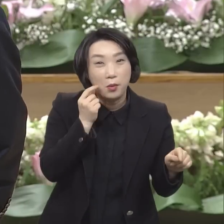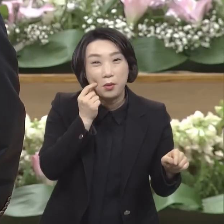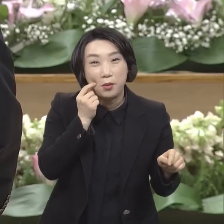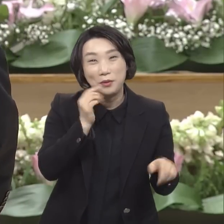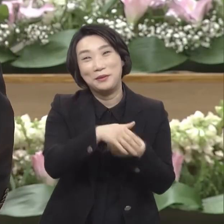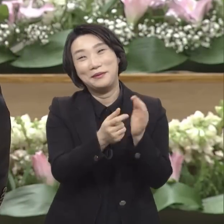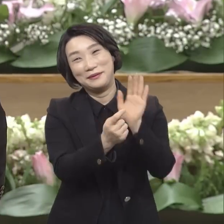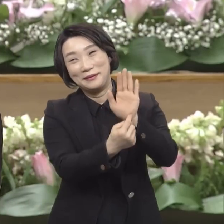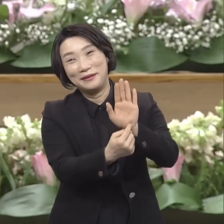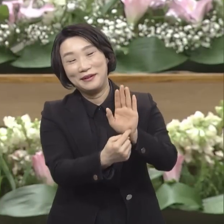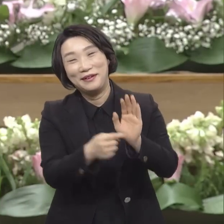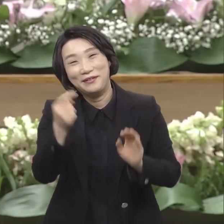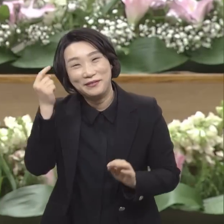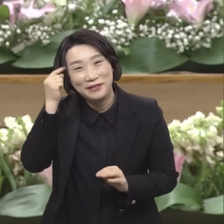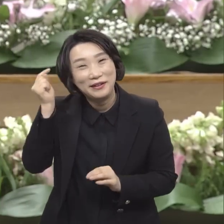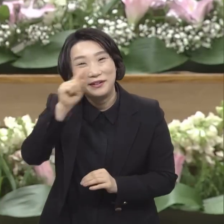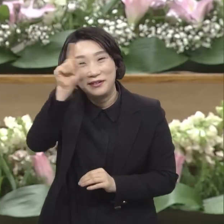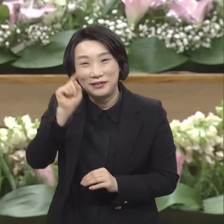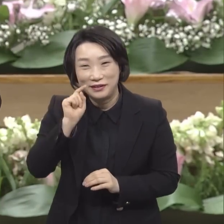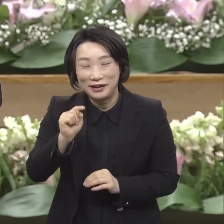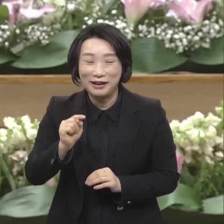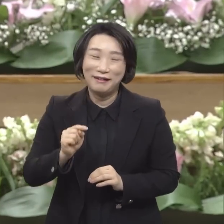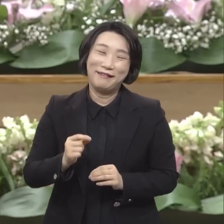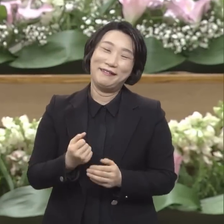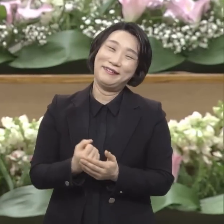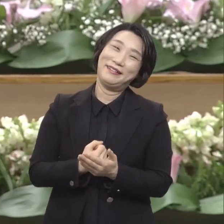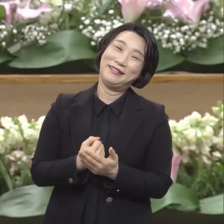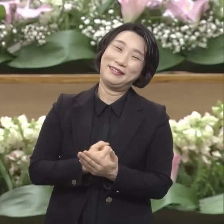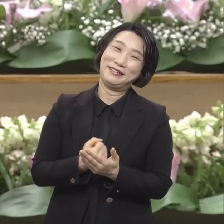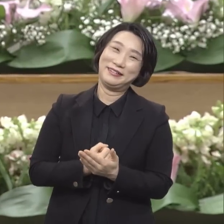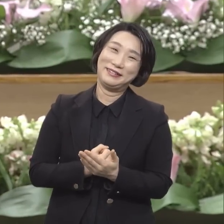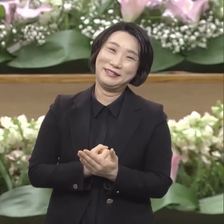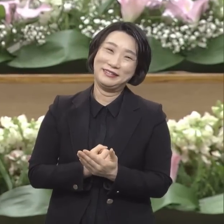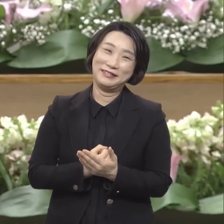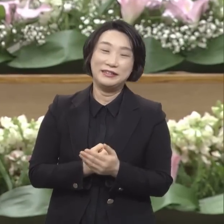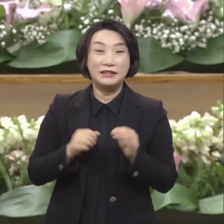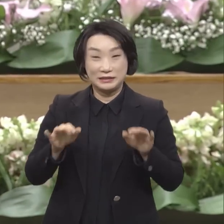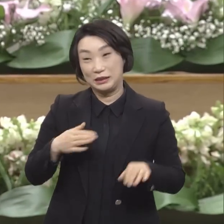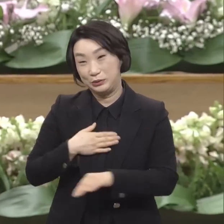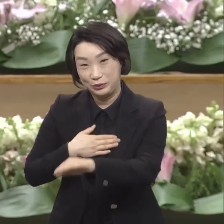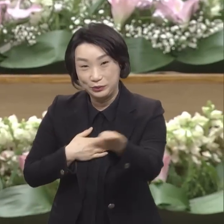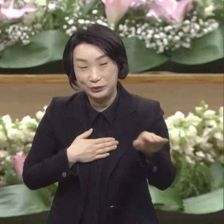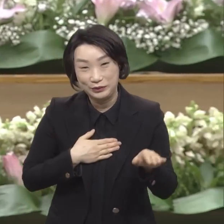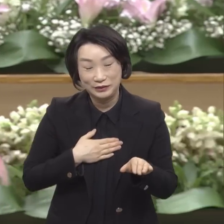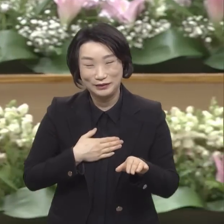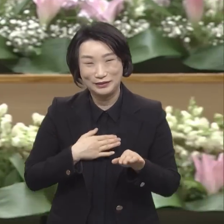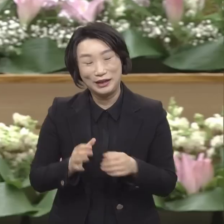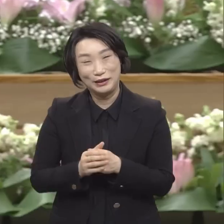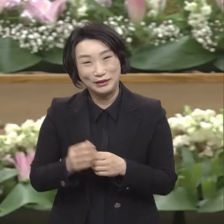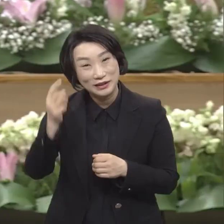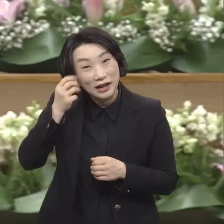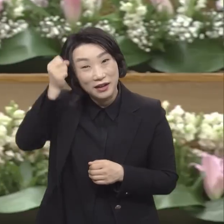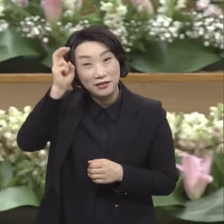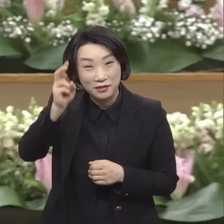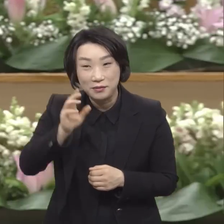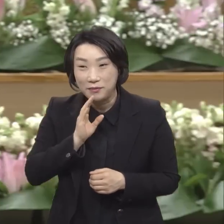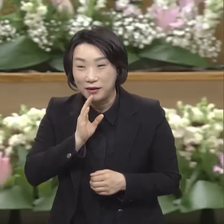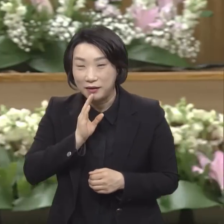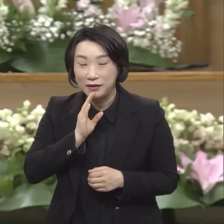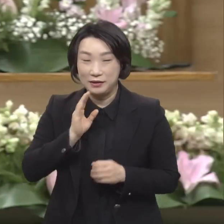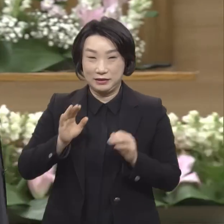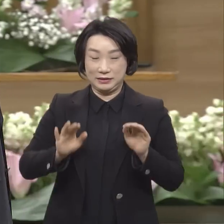못한다고 말씀하시는가? 참 야속도 오네. 우리는 그렇게 말할 수 있어요.